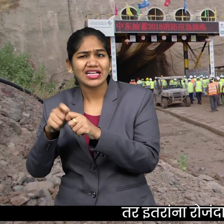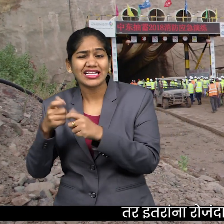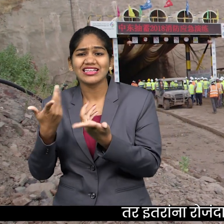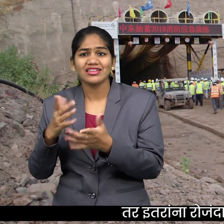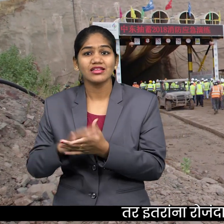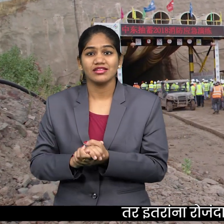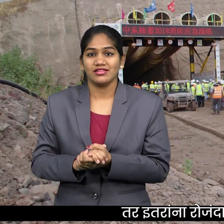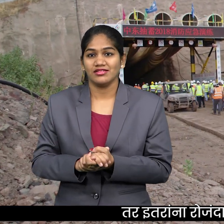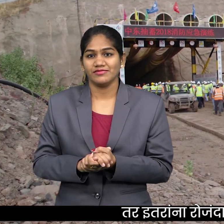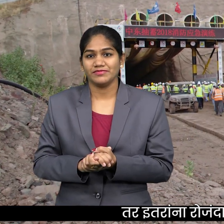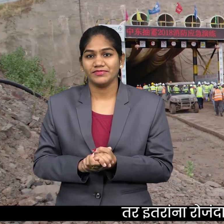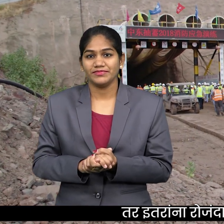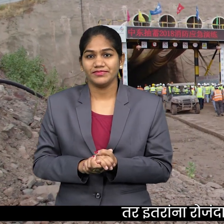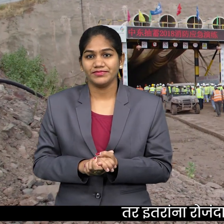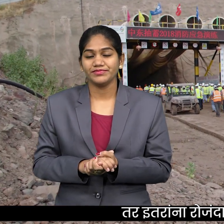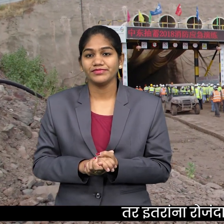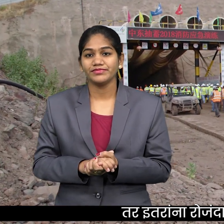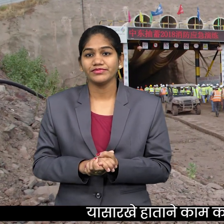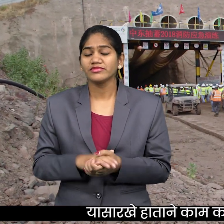आणि चित्रकार